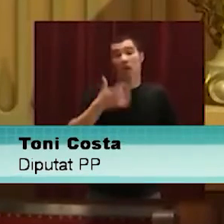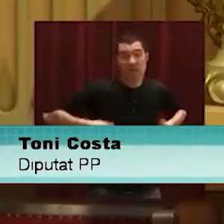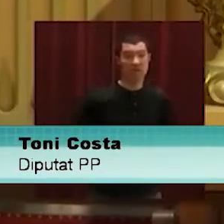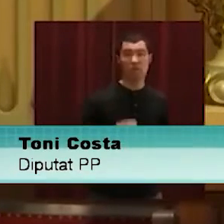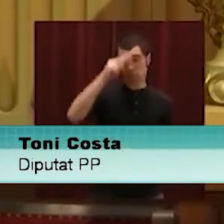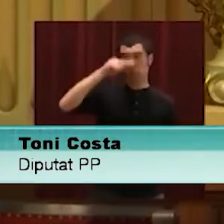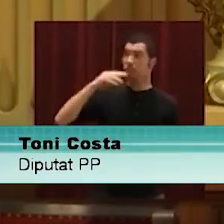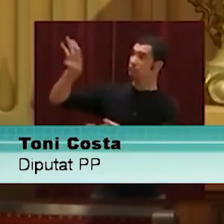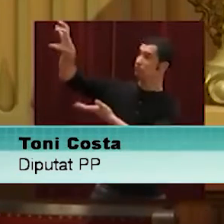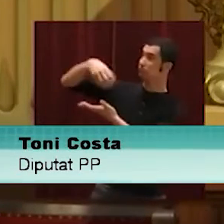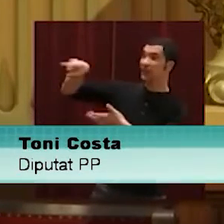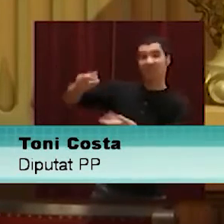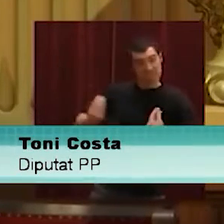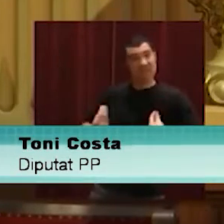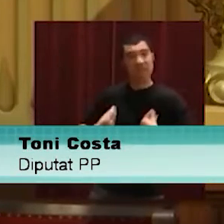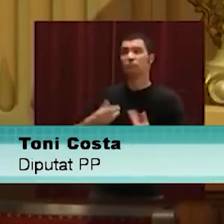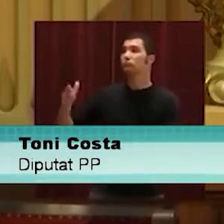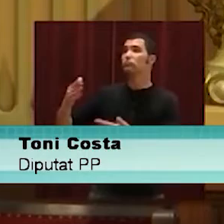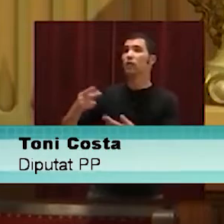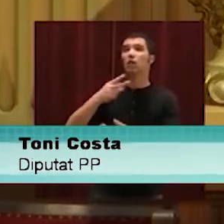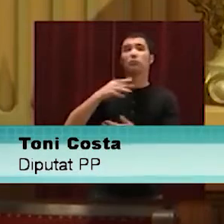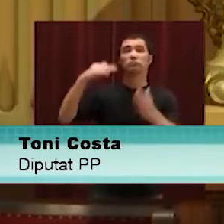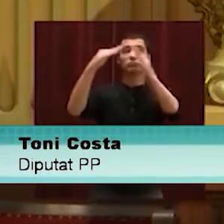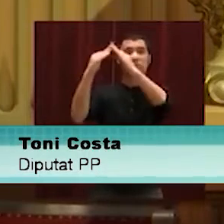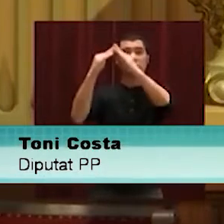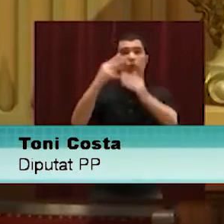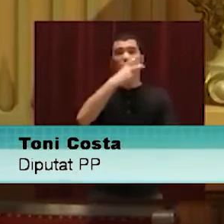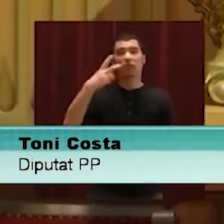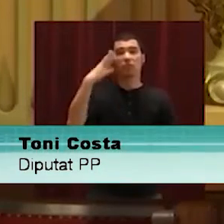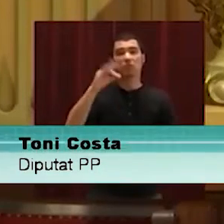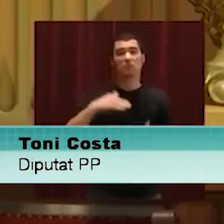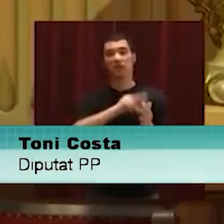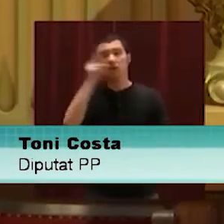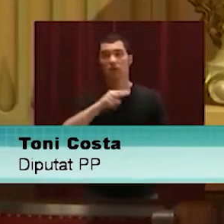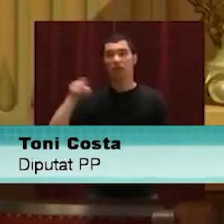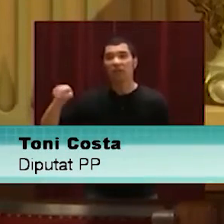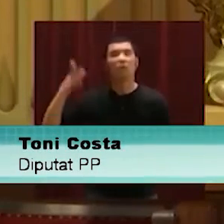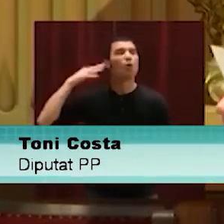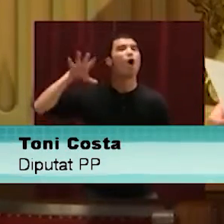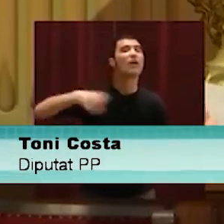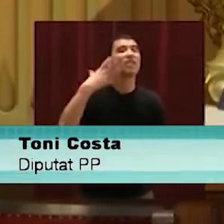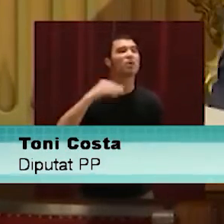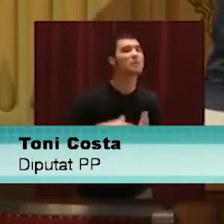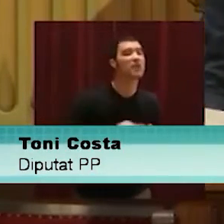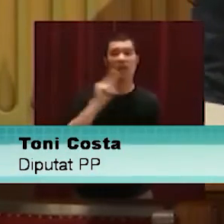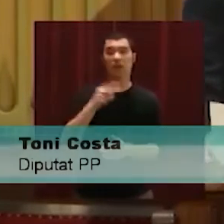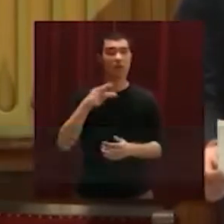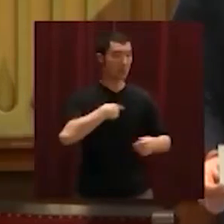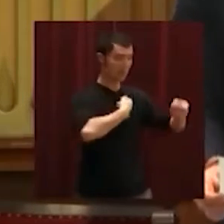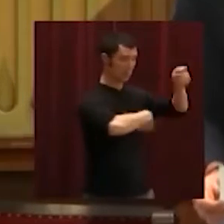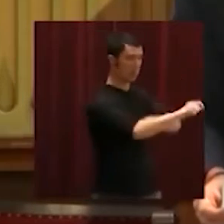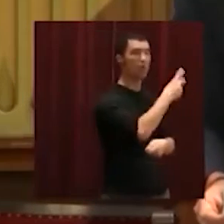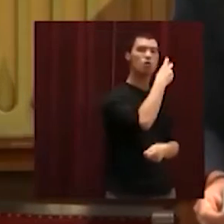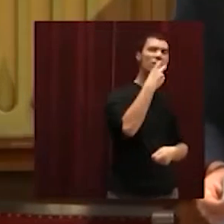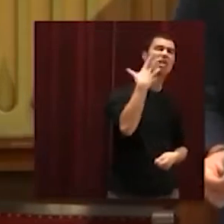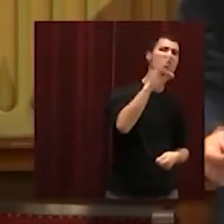son pare vierença en vida un bé valorat en 250.000 euros que son pare va comprar per 50.000 euros i el fill decideix vendre'l per 250